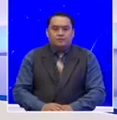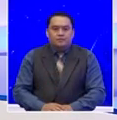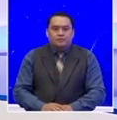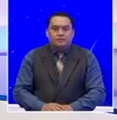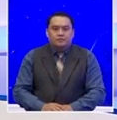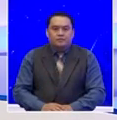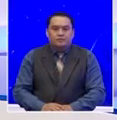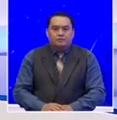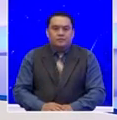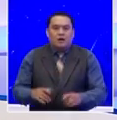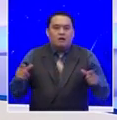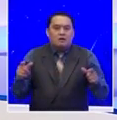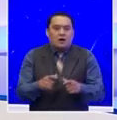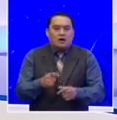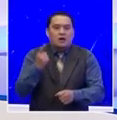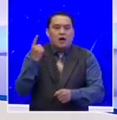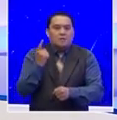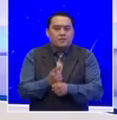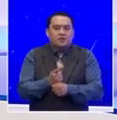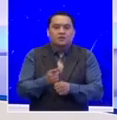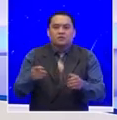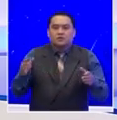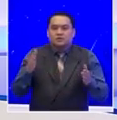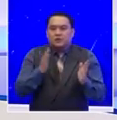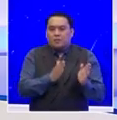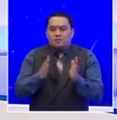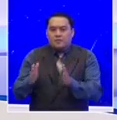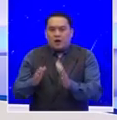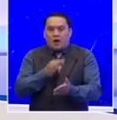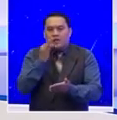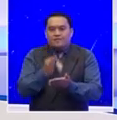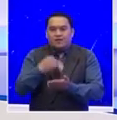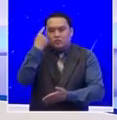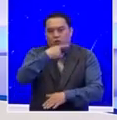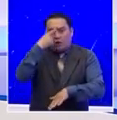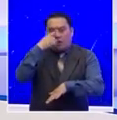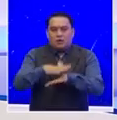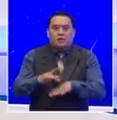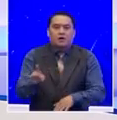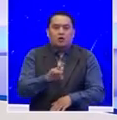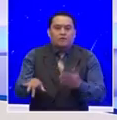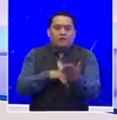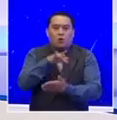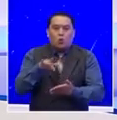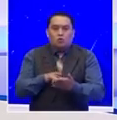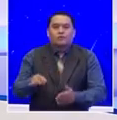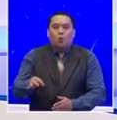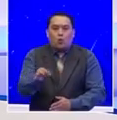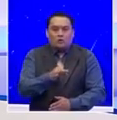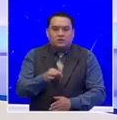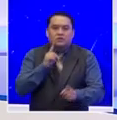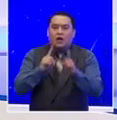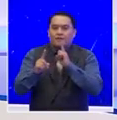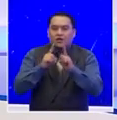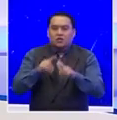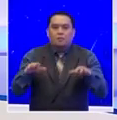К другим темам. Карантин должен строго соблюдаться. За это прямую ответственность несут акимы районов и городов области. На